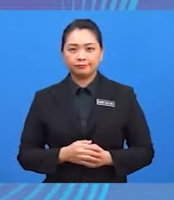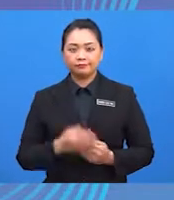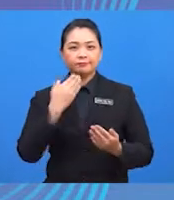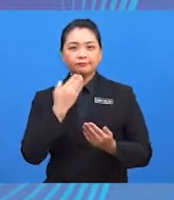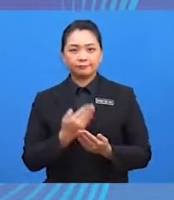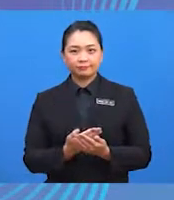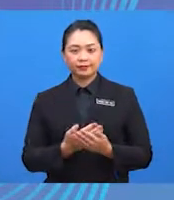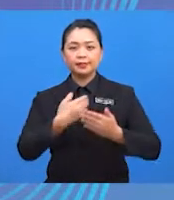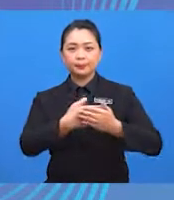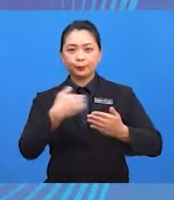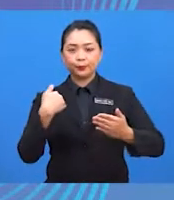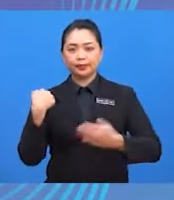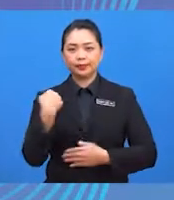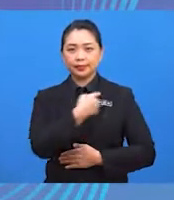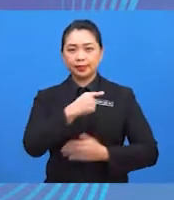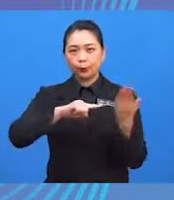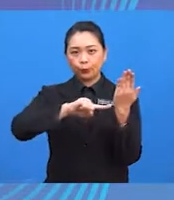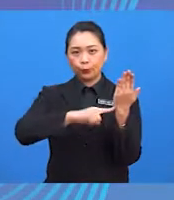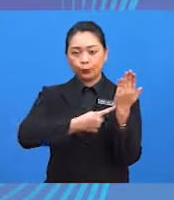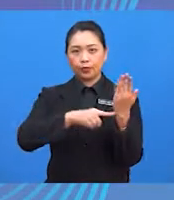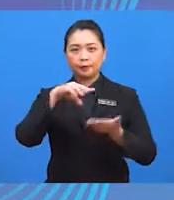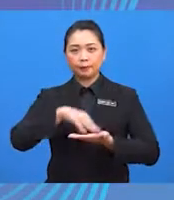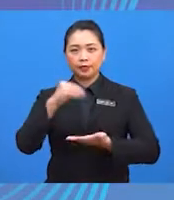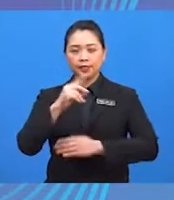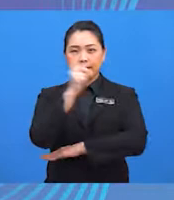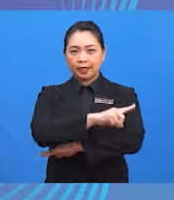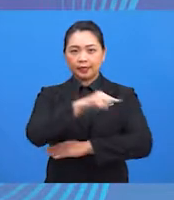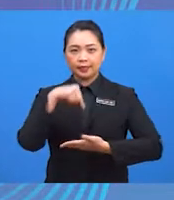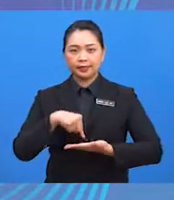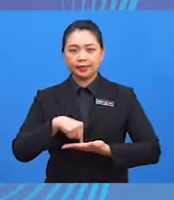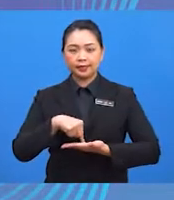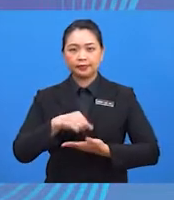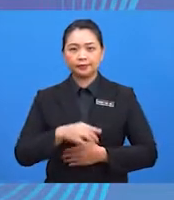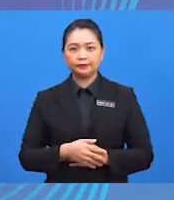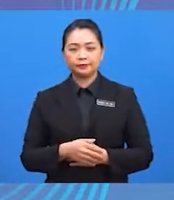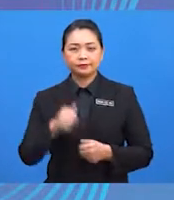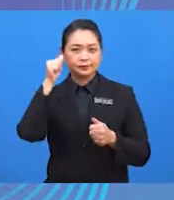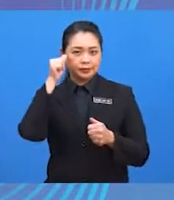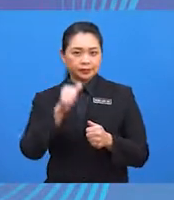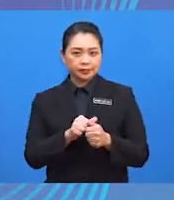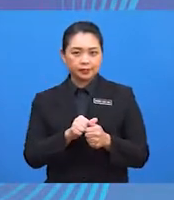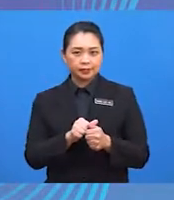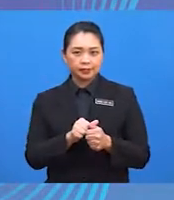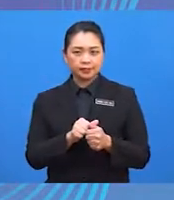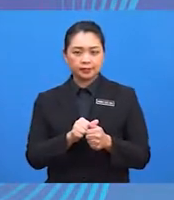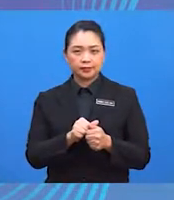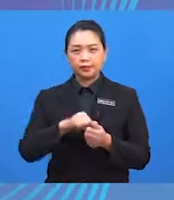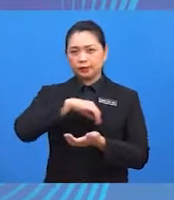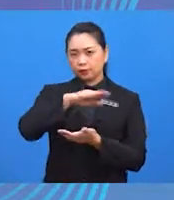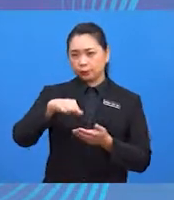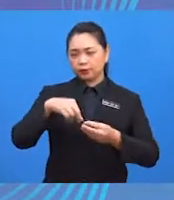Baik, sebelum kita memulakan pembelajaran pada hari ini, ingatkah kamu semua